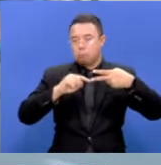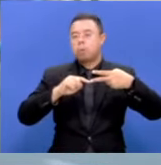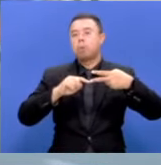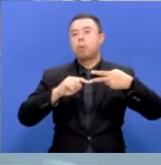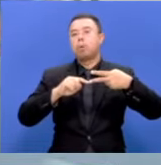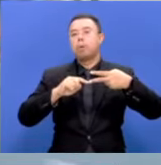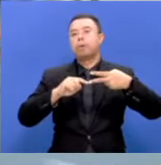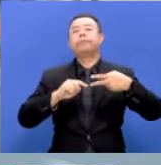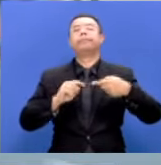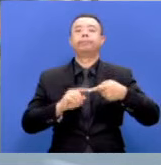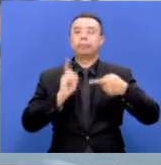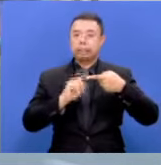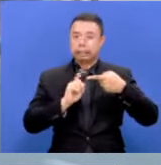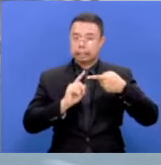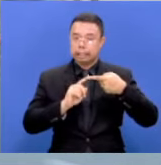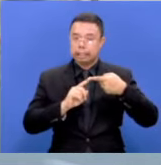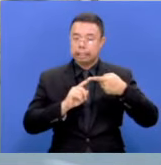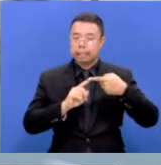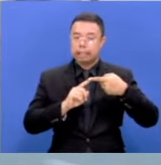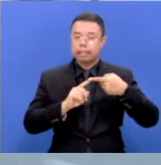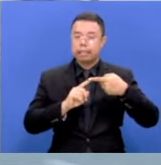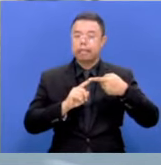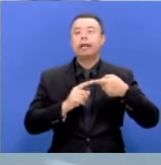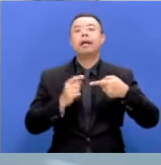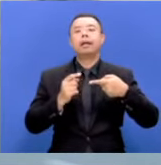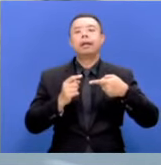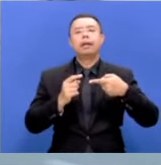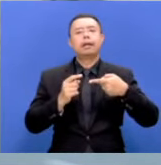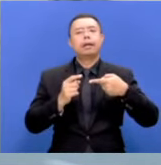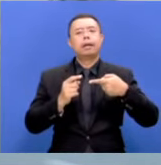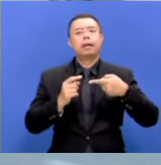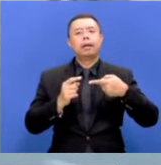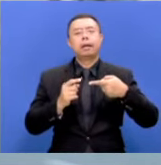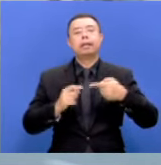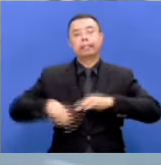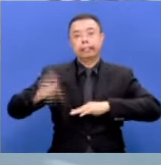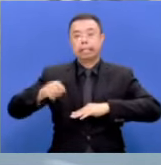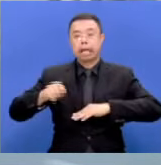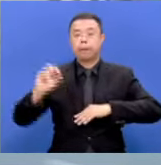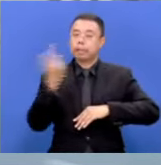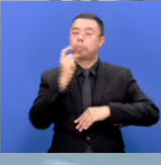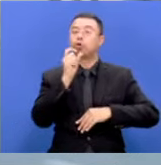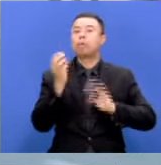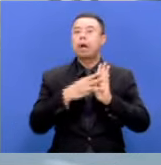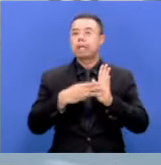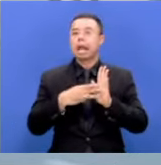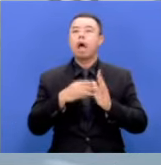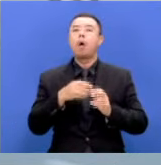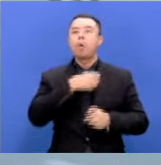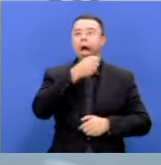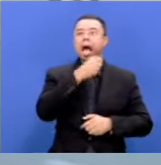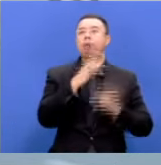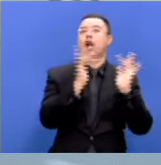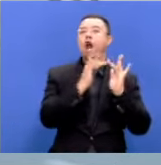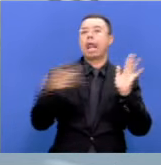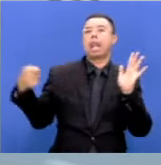dari wilayah kami. Kita awali dari informasi pertama, pemirsa. Sidang perdana kasus pembunuhan wartawan media